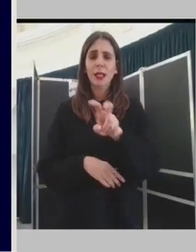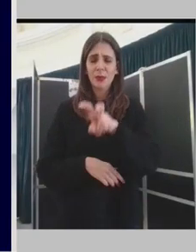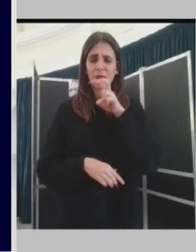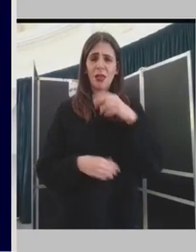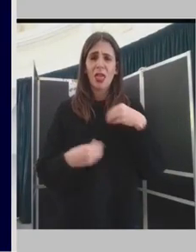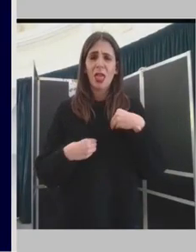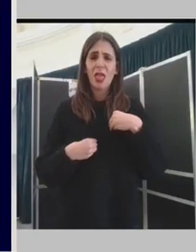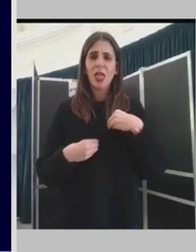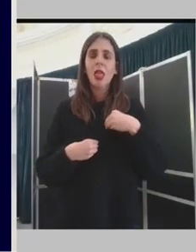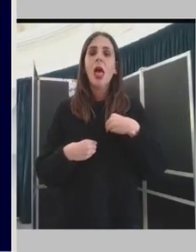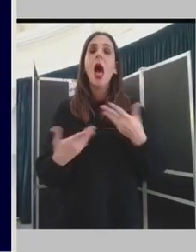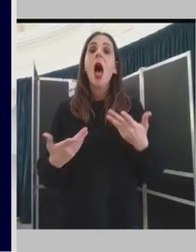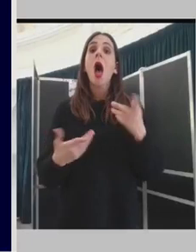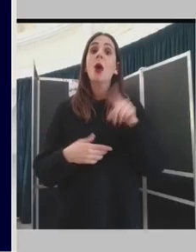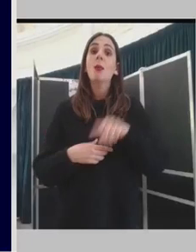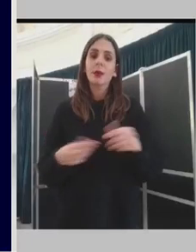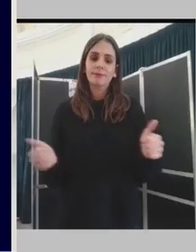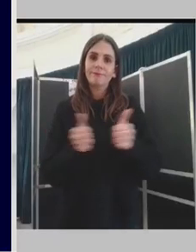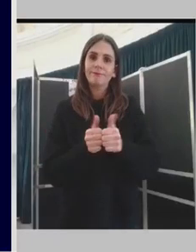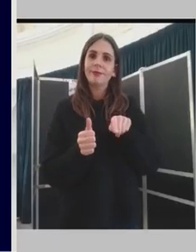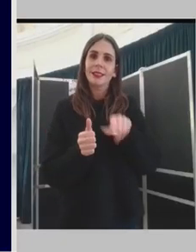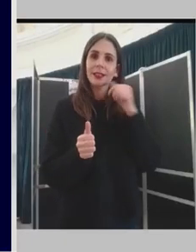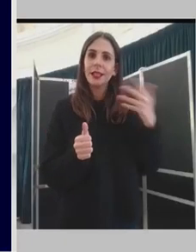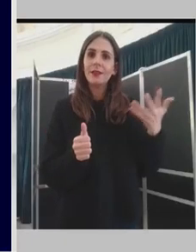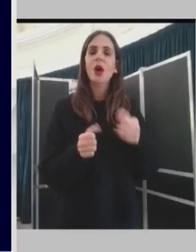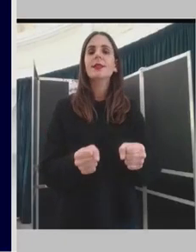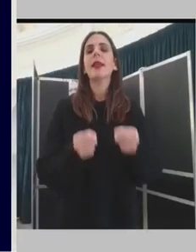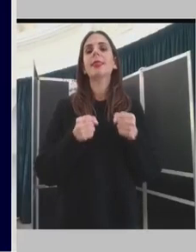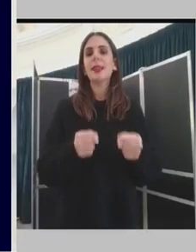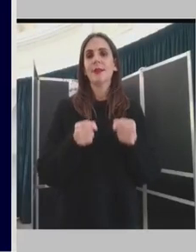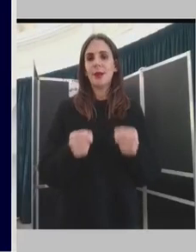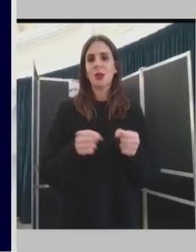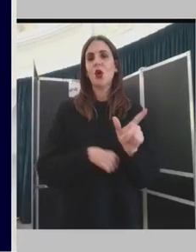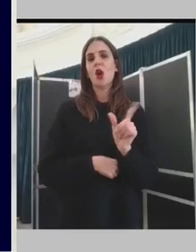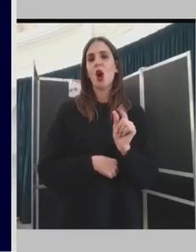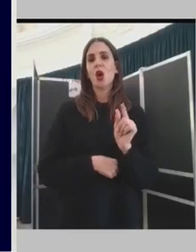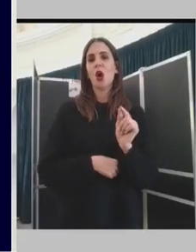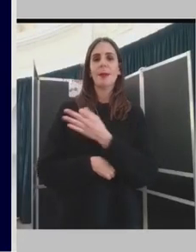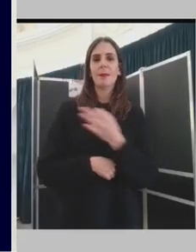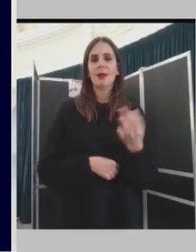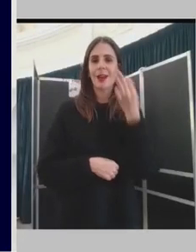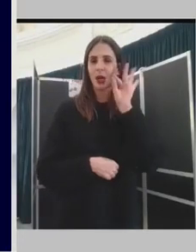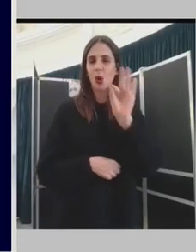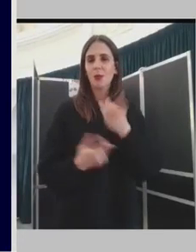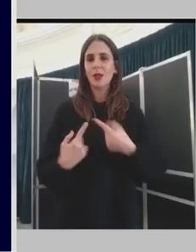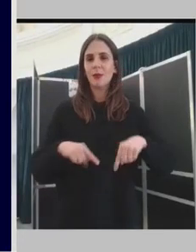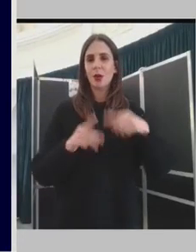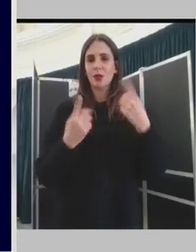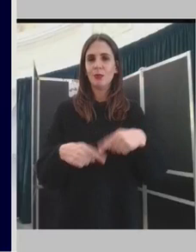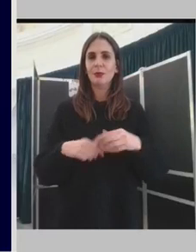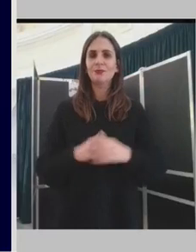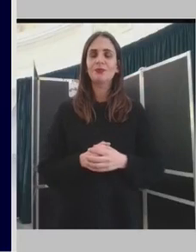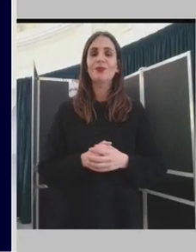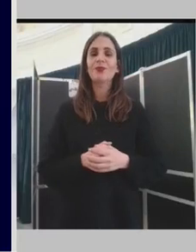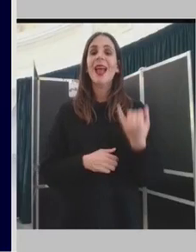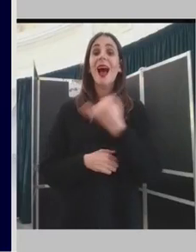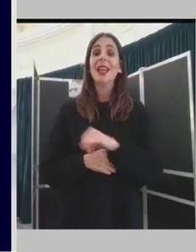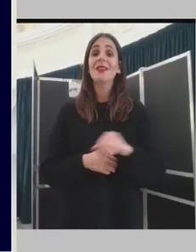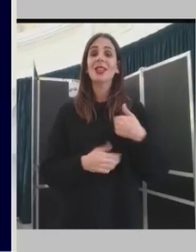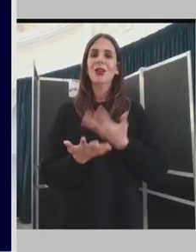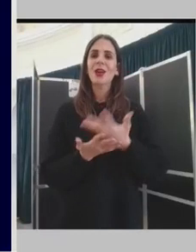avere un DAE accanto a un defibrillatore, perché no, è il nostro obiettivo. In conclusione vi racconto soltanto un